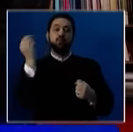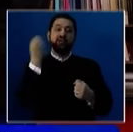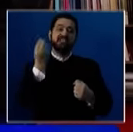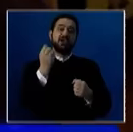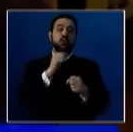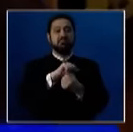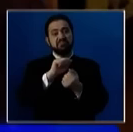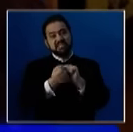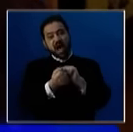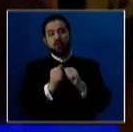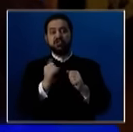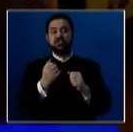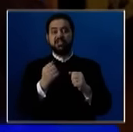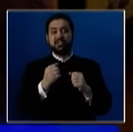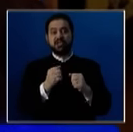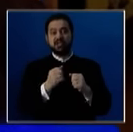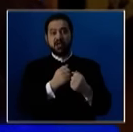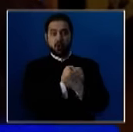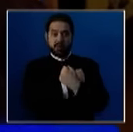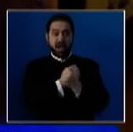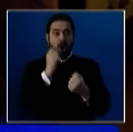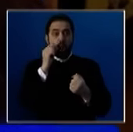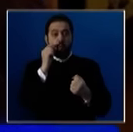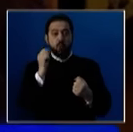sau și de iubirea omului.